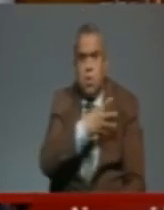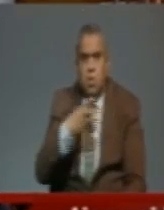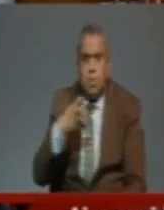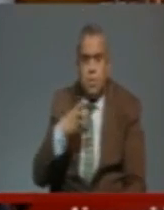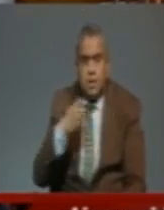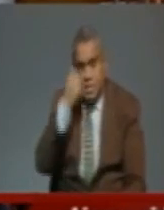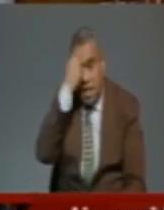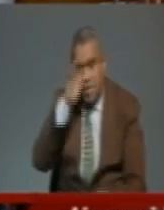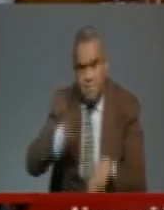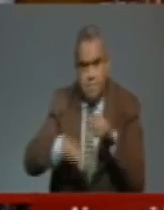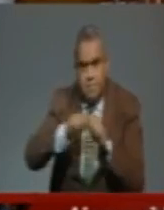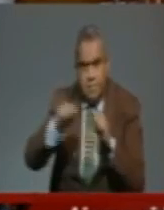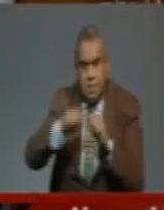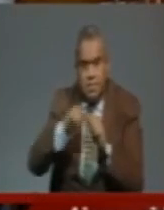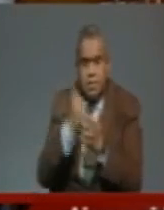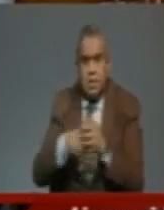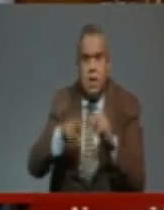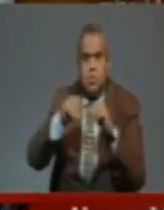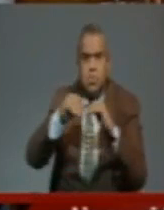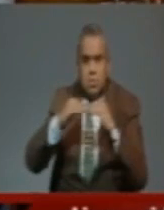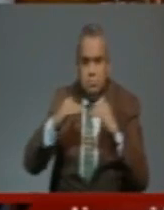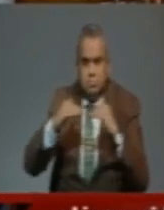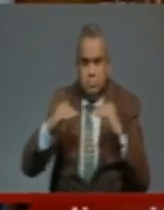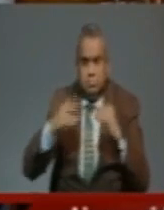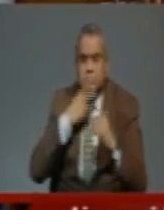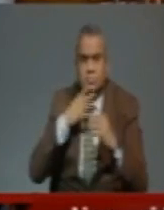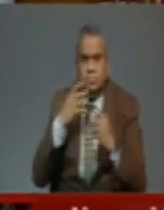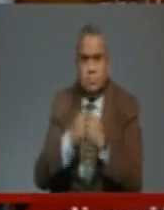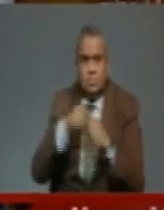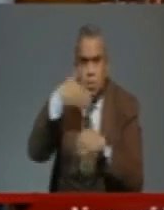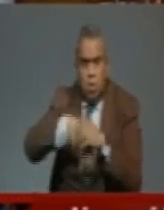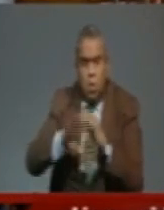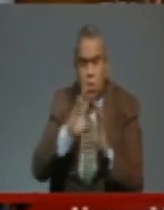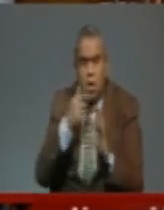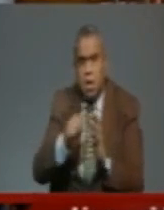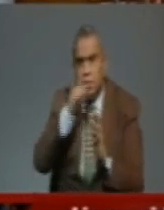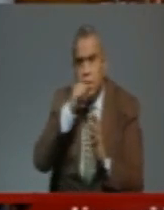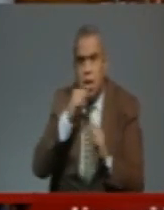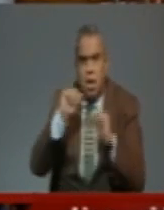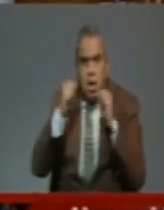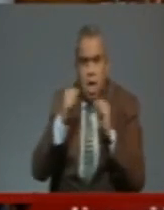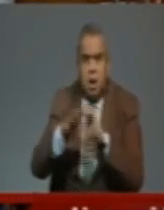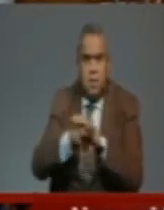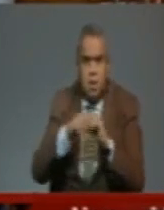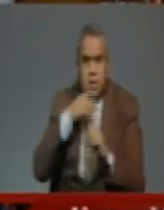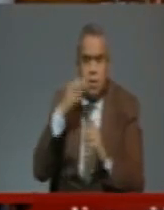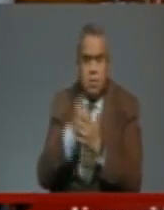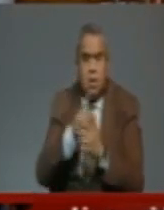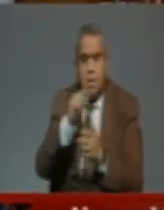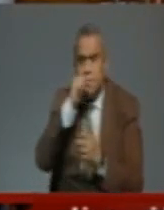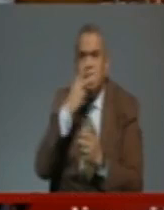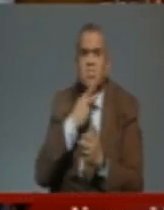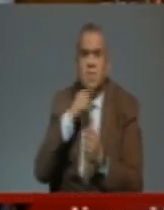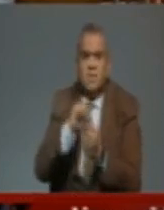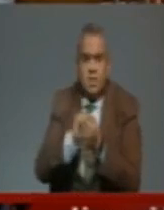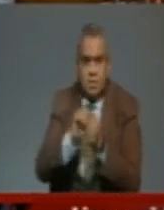خرسانيه او اسفلتيه، في كل الشبكات، سواء الميه او الصرف الصحي او الحريق او الكهرباء او محطه تحليه، كان